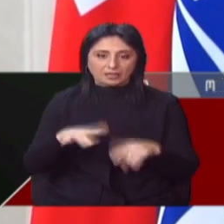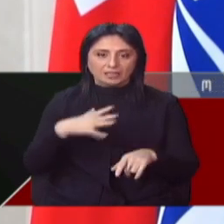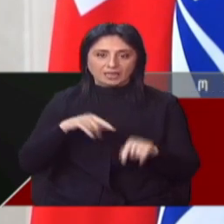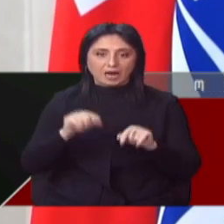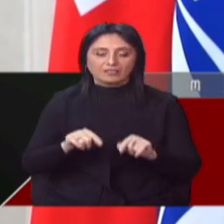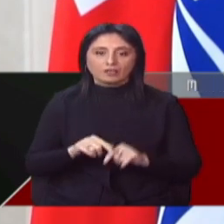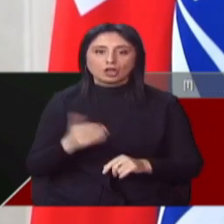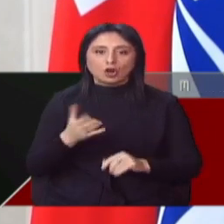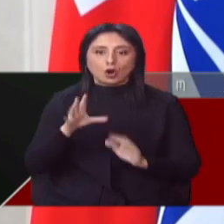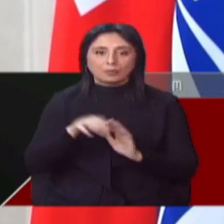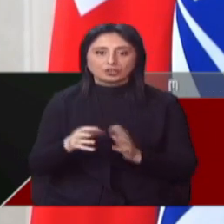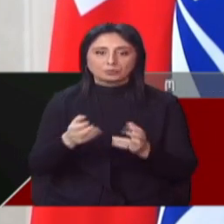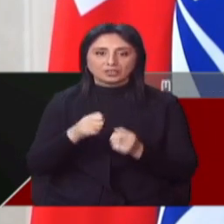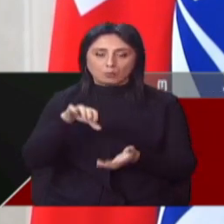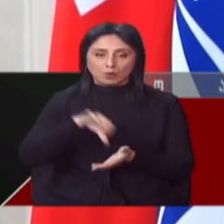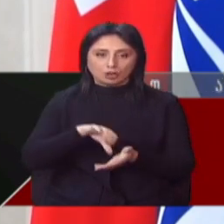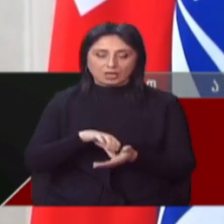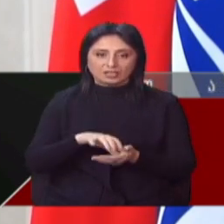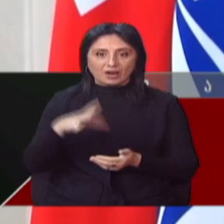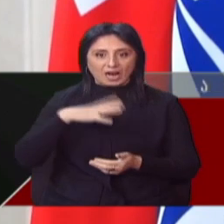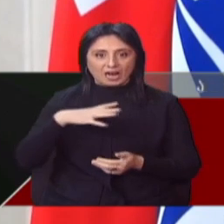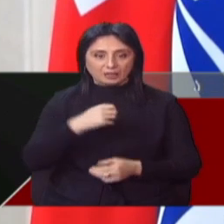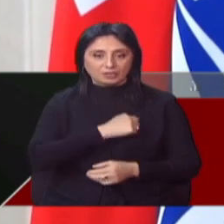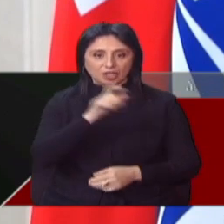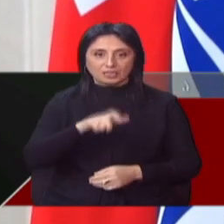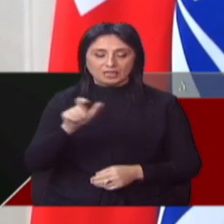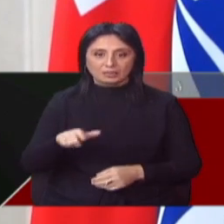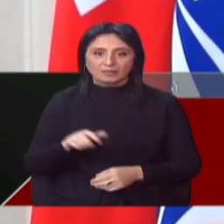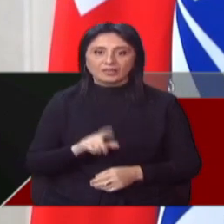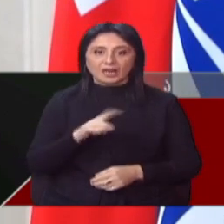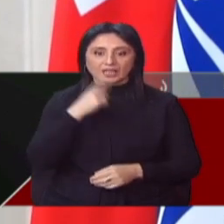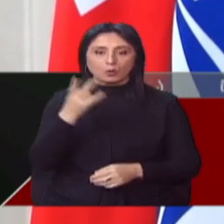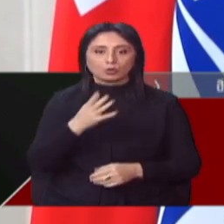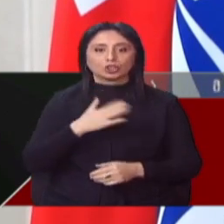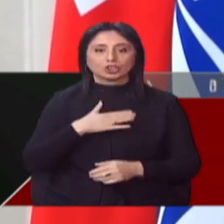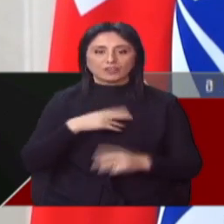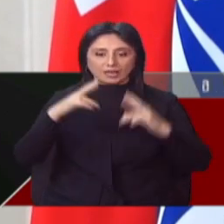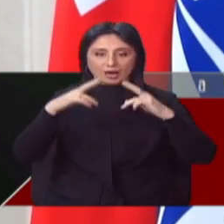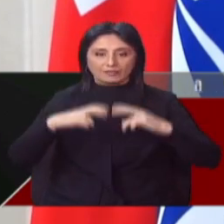საქართველოში, რომელშიც მიიღეს მონაწილეობა ქართველმა ჯარისკაცებმა. Რა თქმა უნდა, ჩვენ